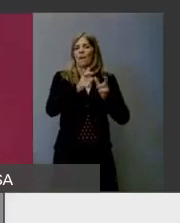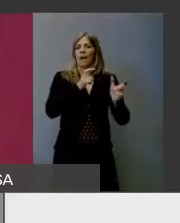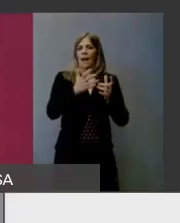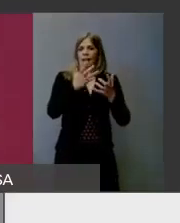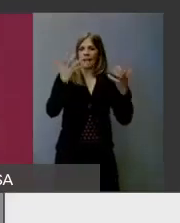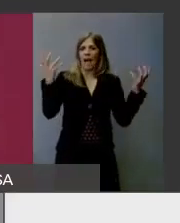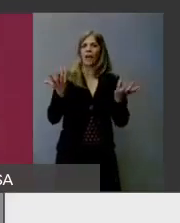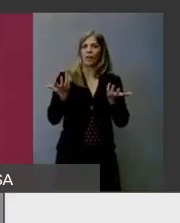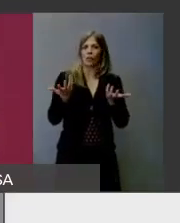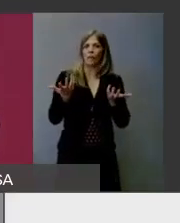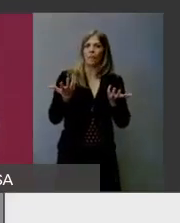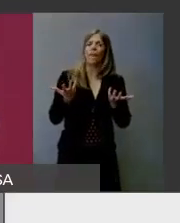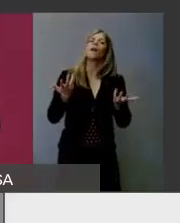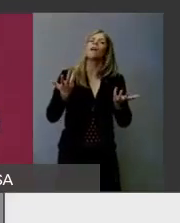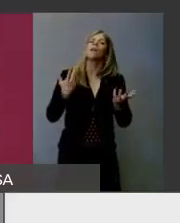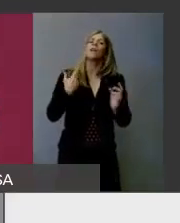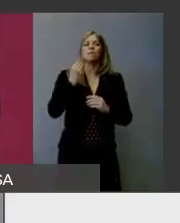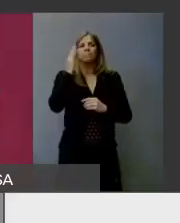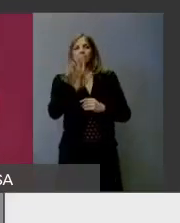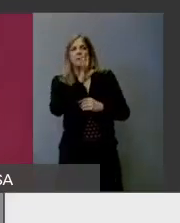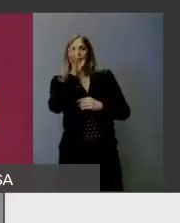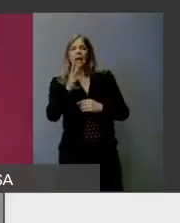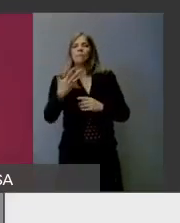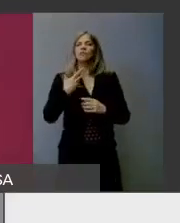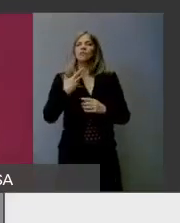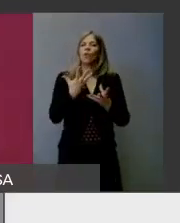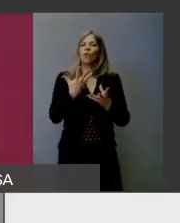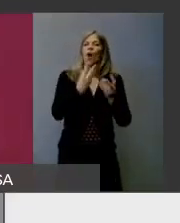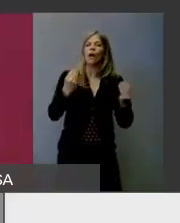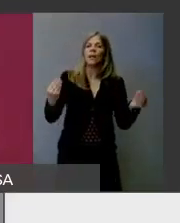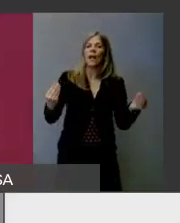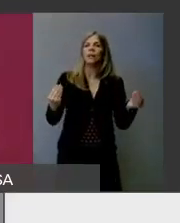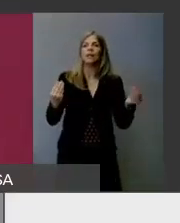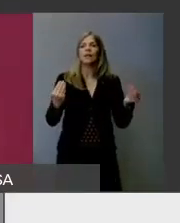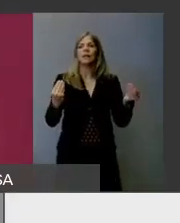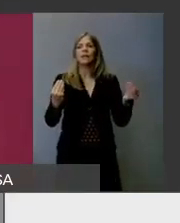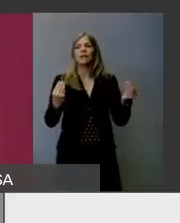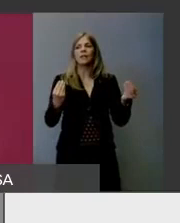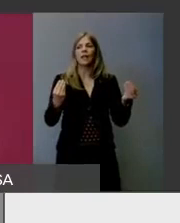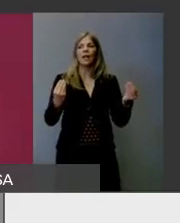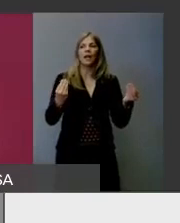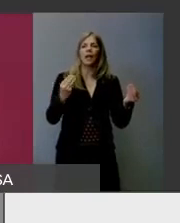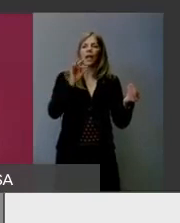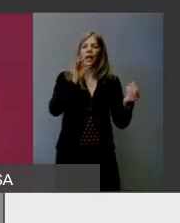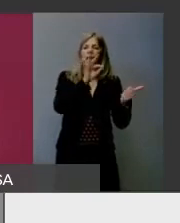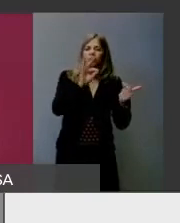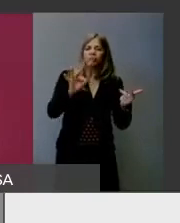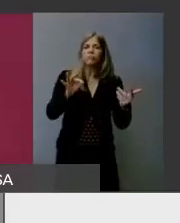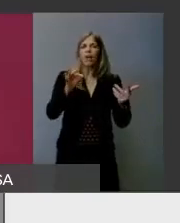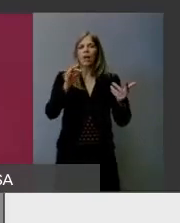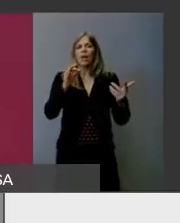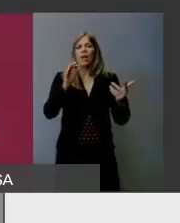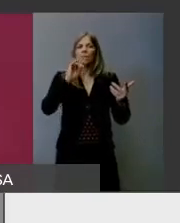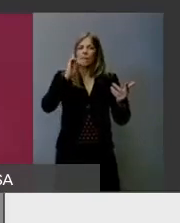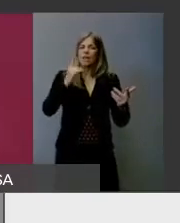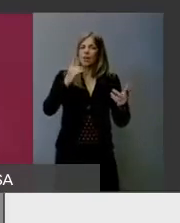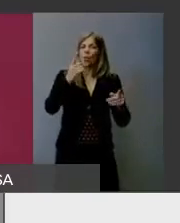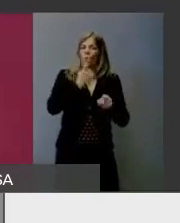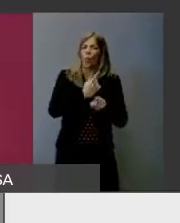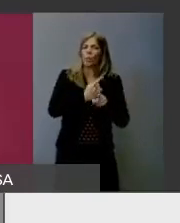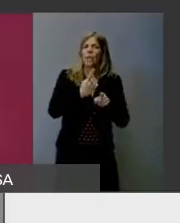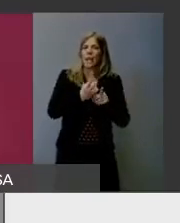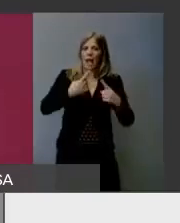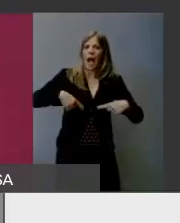sono tanti elementi per attivare e avviare un confronto attraverso una commissione, caro Assessore Campora, perché